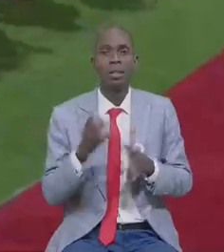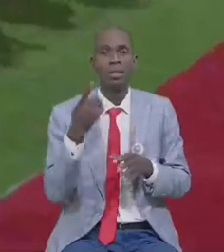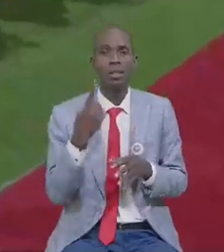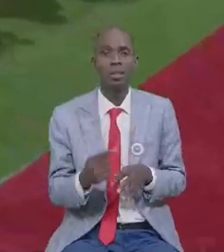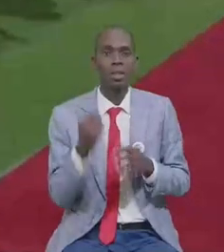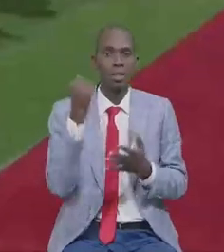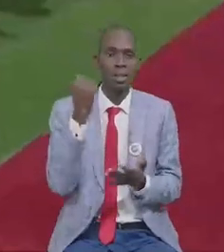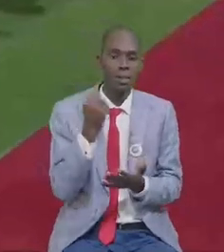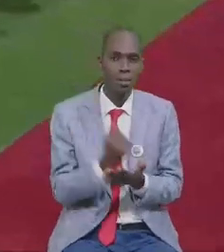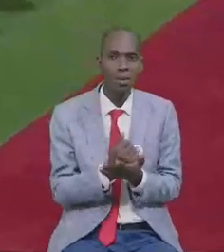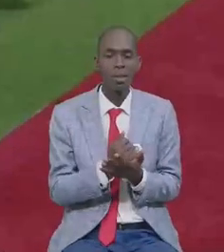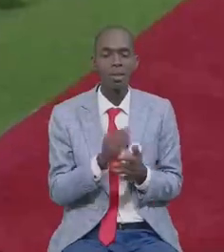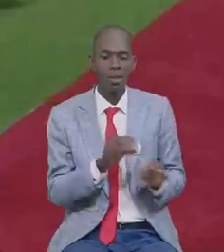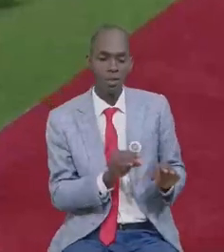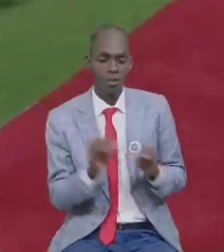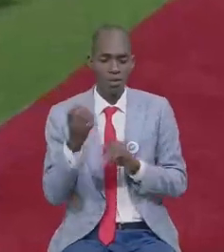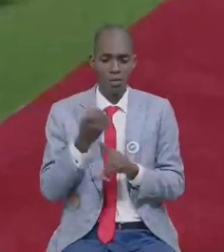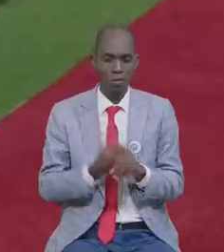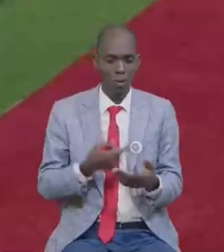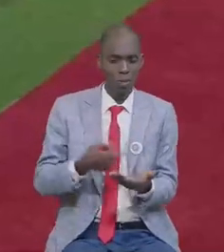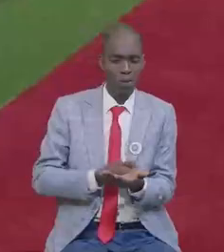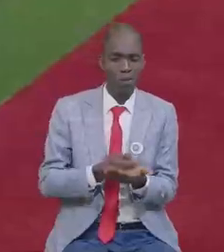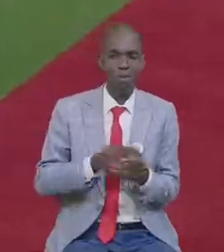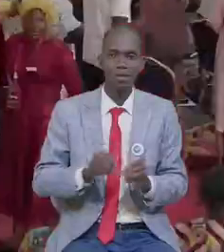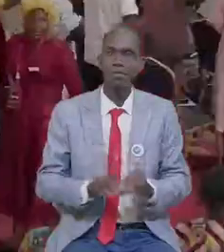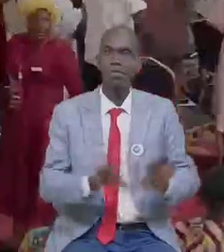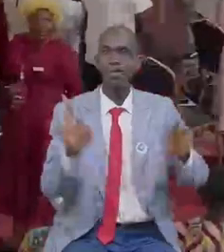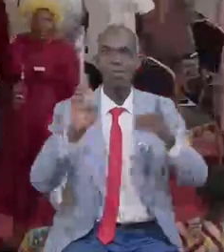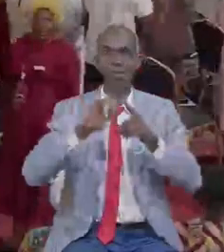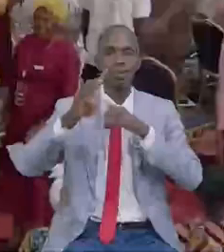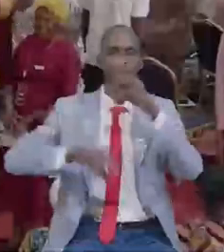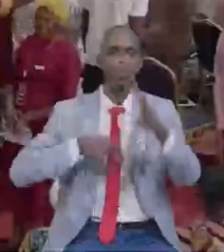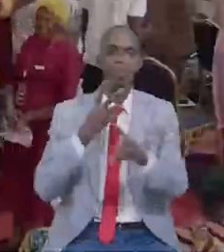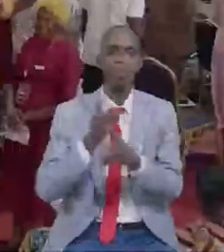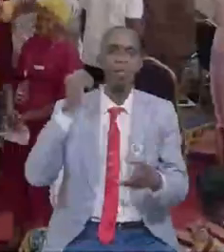L'Amen va d'Accra, du Ghana, vers le reste du monde.